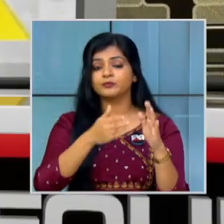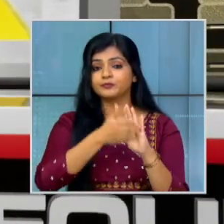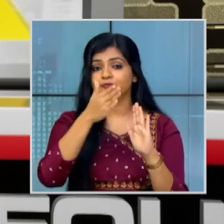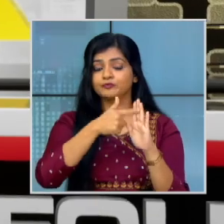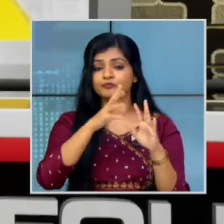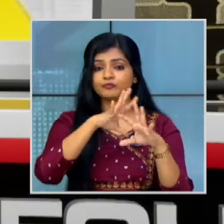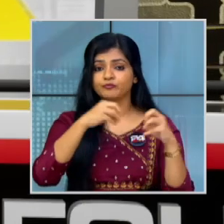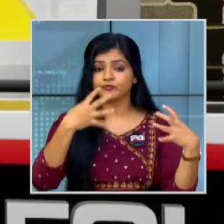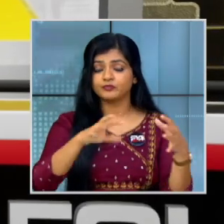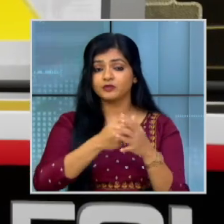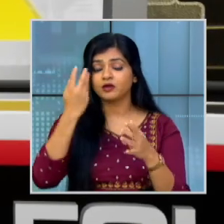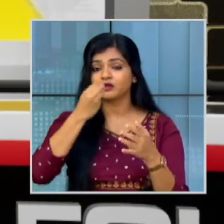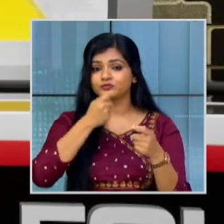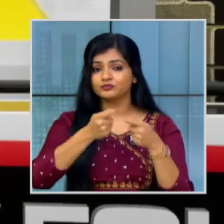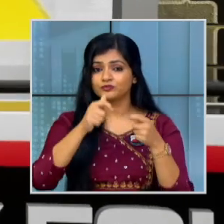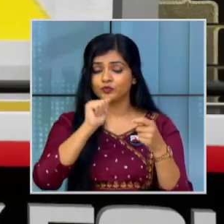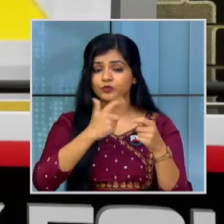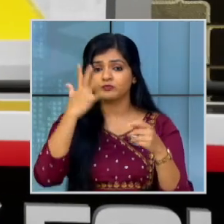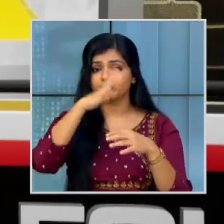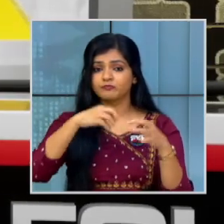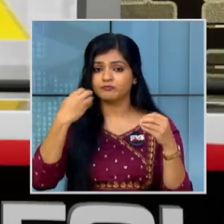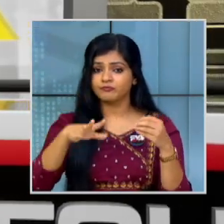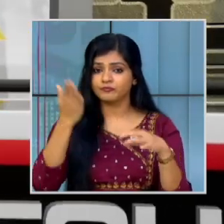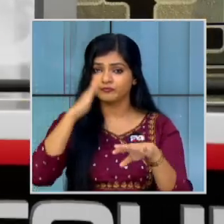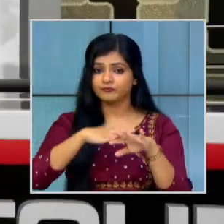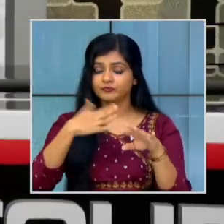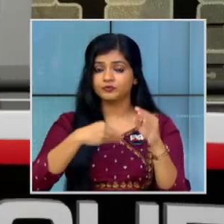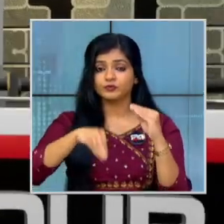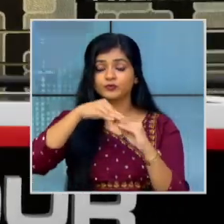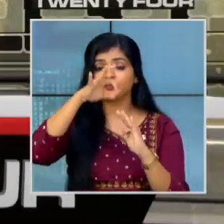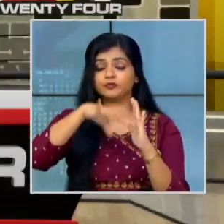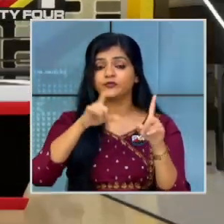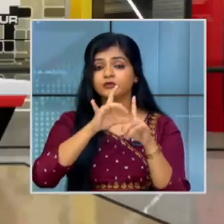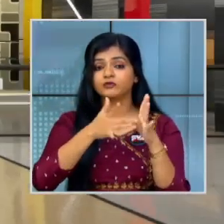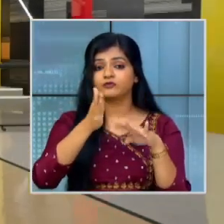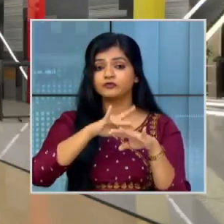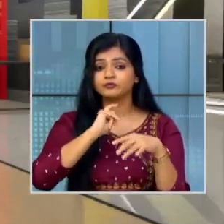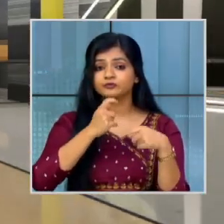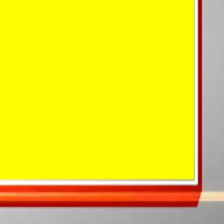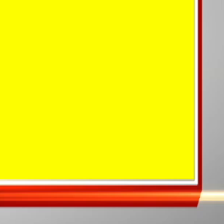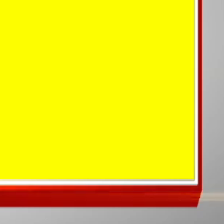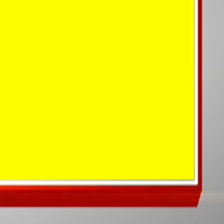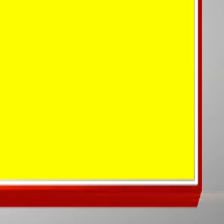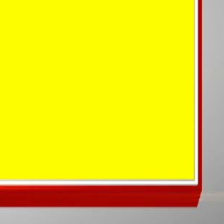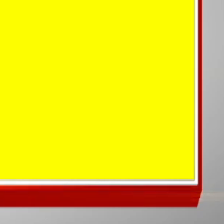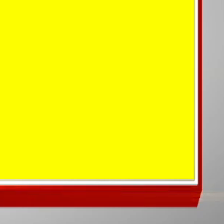തകർത്തത്. നേരത്തെ ബേക്കറിയും പൊളിച്ചിരുന്നു. വിവരങ്ങളുമായി വിനീത VG ഇപ്പോൾ ചേരുന്നുണ്ട് ഡൽഹിയിൽ നിന്ന്. വിനീത, വിവരങ്ങൾ എന്തൊക്കെയാണ്?